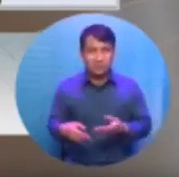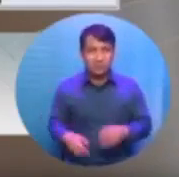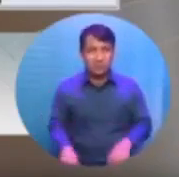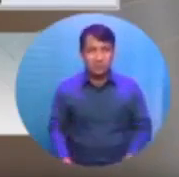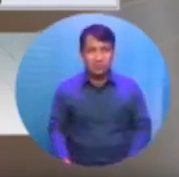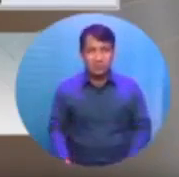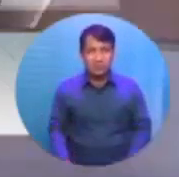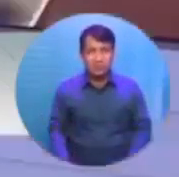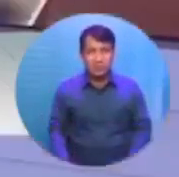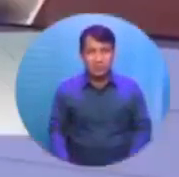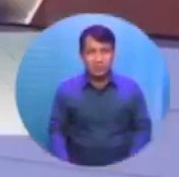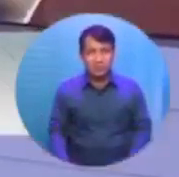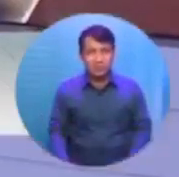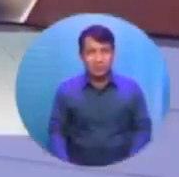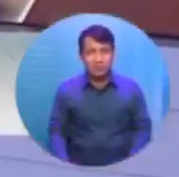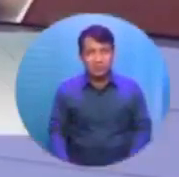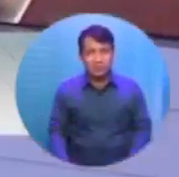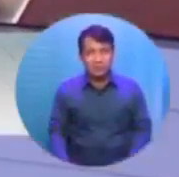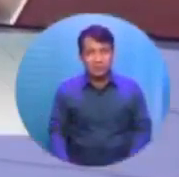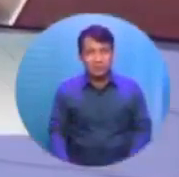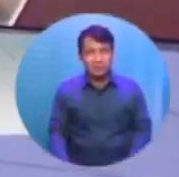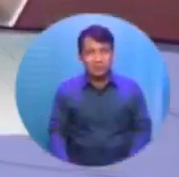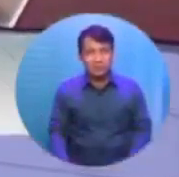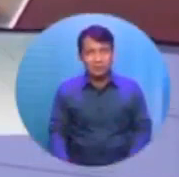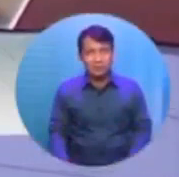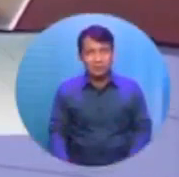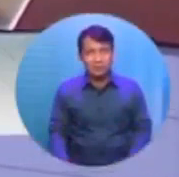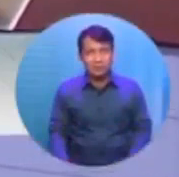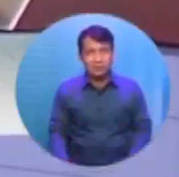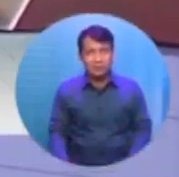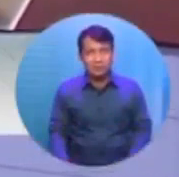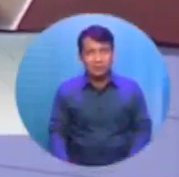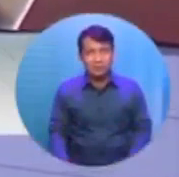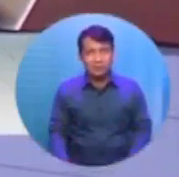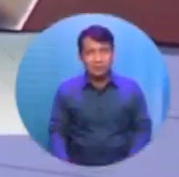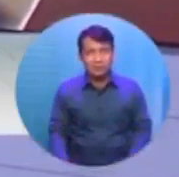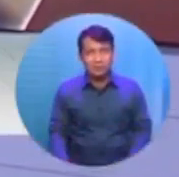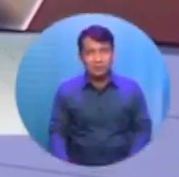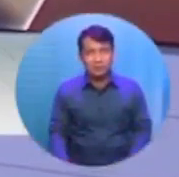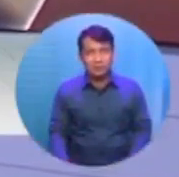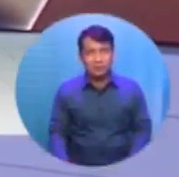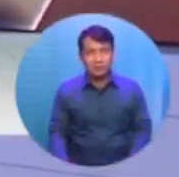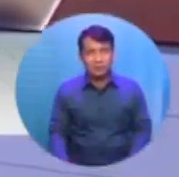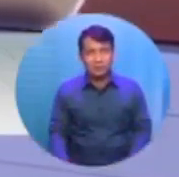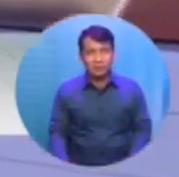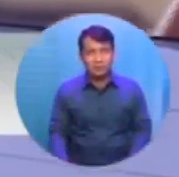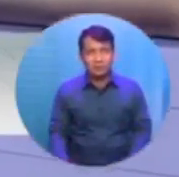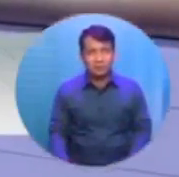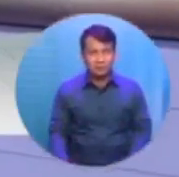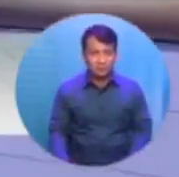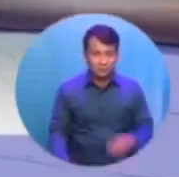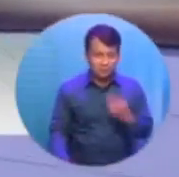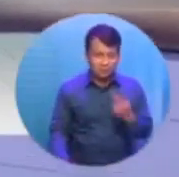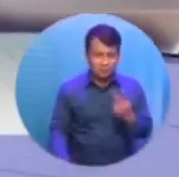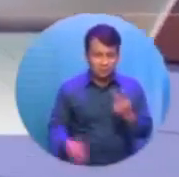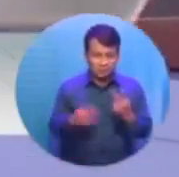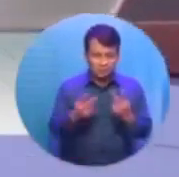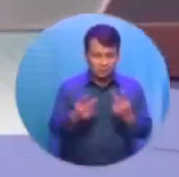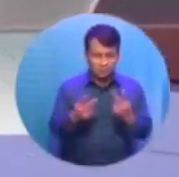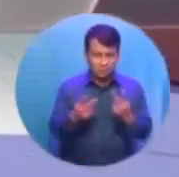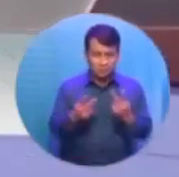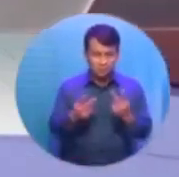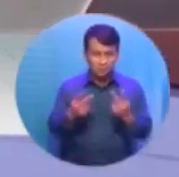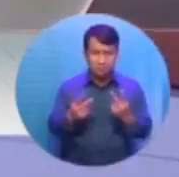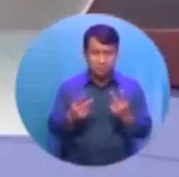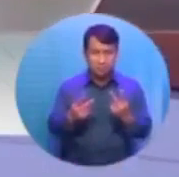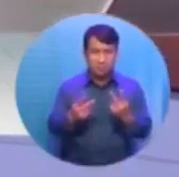umiinom? Hindi, 2x2 lang yan, sir. Yung maliit. Oh. Maliit na quatro cantos. So, apat yung na 2x2. So, pag idudugto mo yung